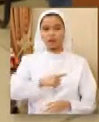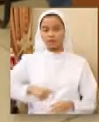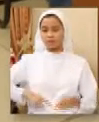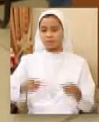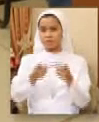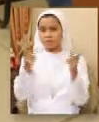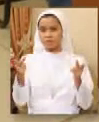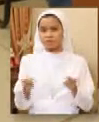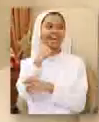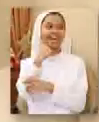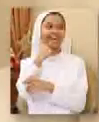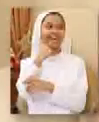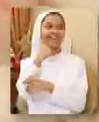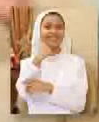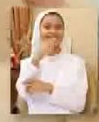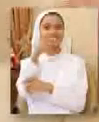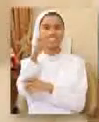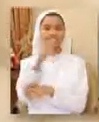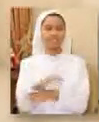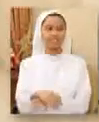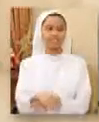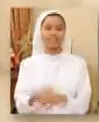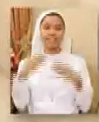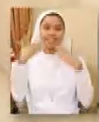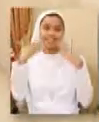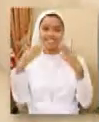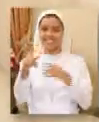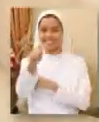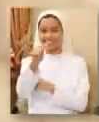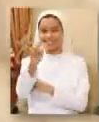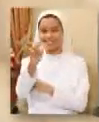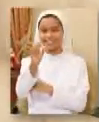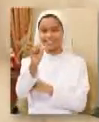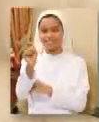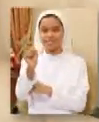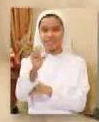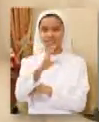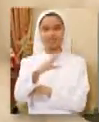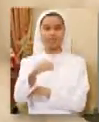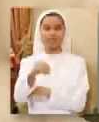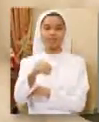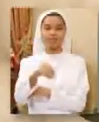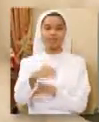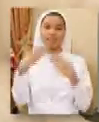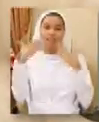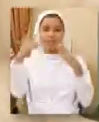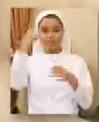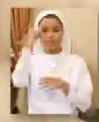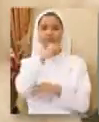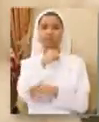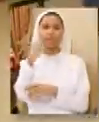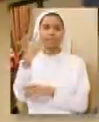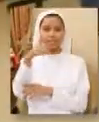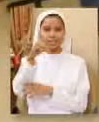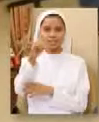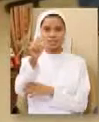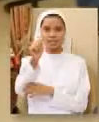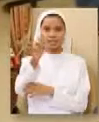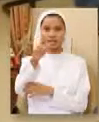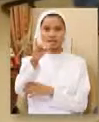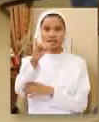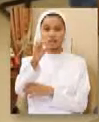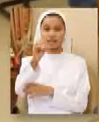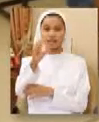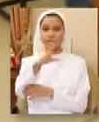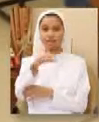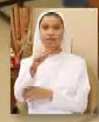worship. Bago sa Lantes at Adonis, Diyos Mabulos kay Father Dario at Father Ray. Si